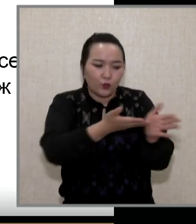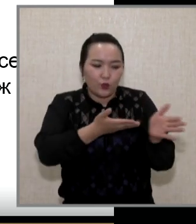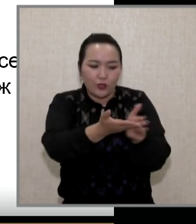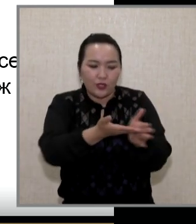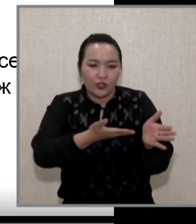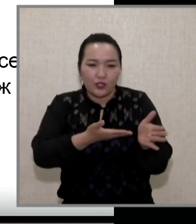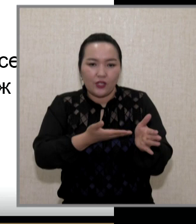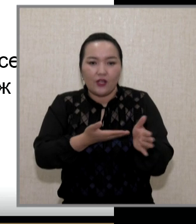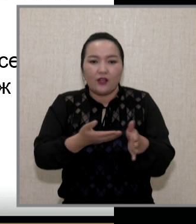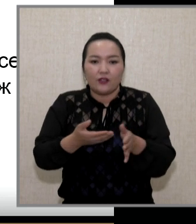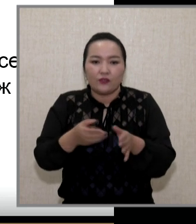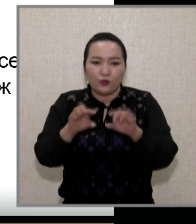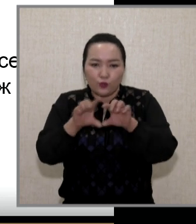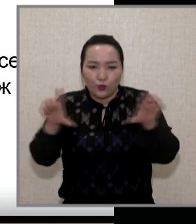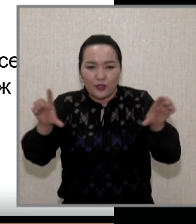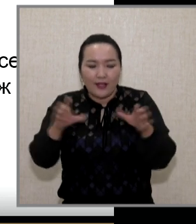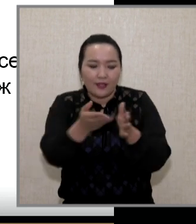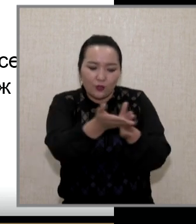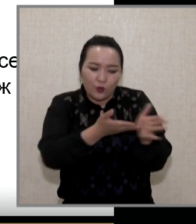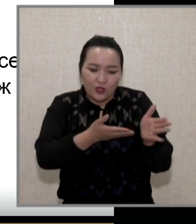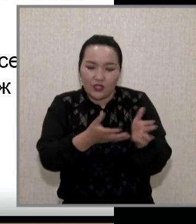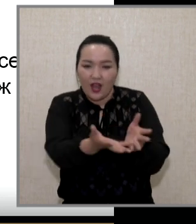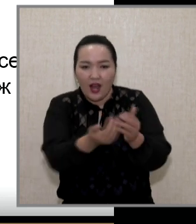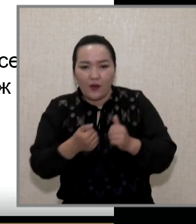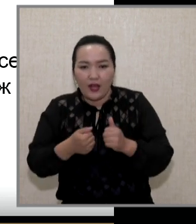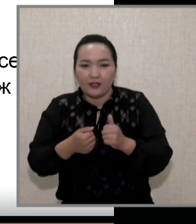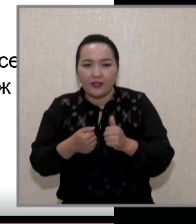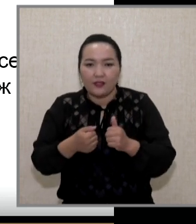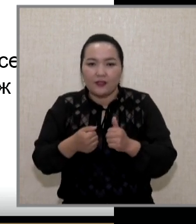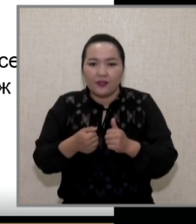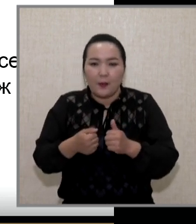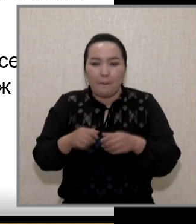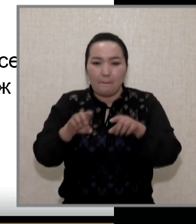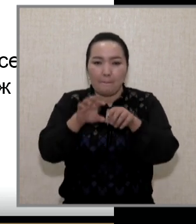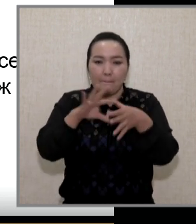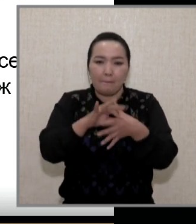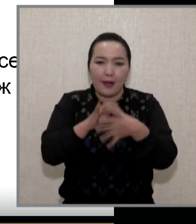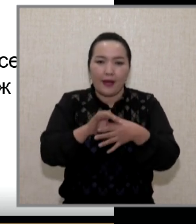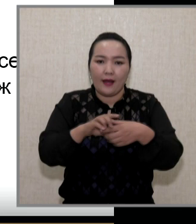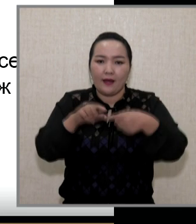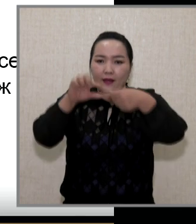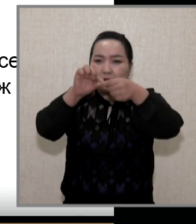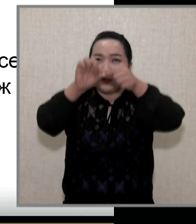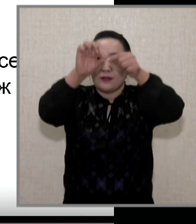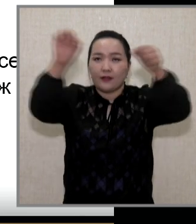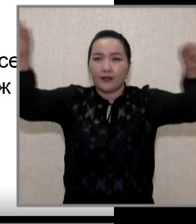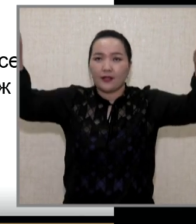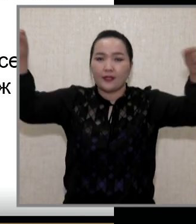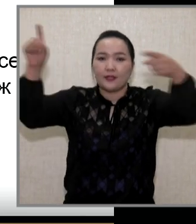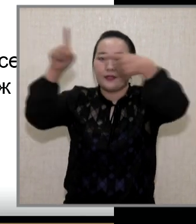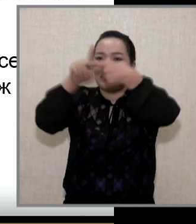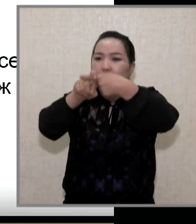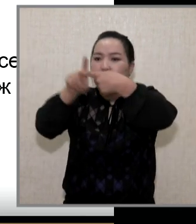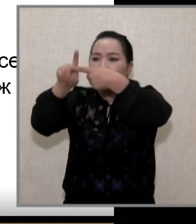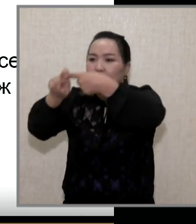дараа нь хавтгаалж бэлтгсэн маха ширхэгийн дагуу тууш зүсээд 15-30 см урттайгаар зүсээд бэлтгэнэ. За үүнийхээ